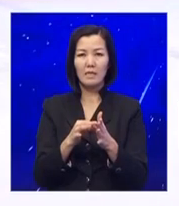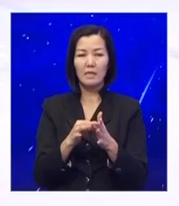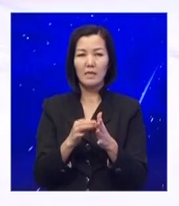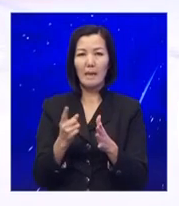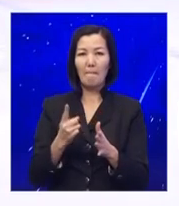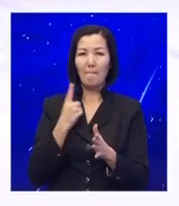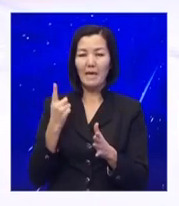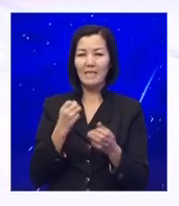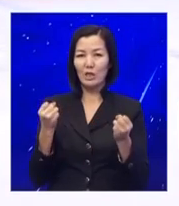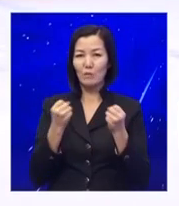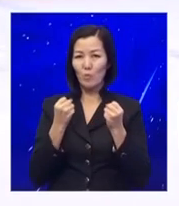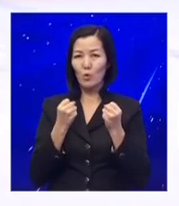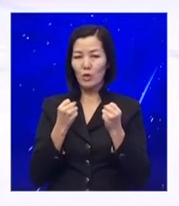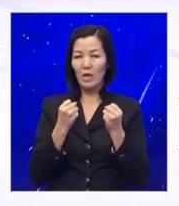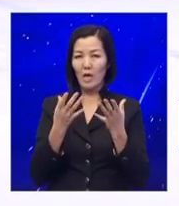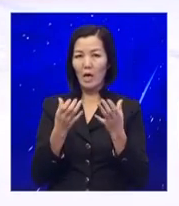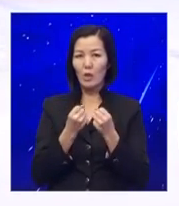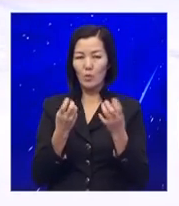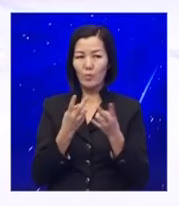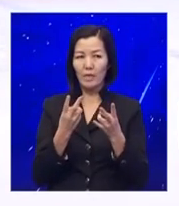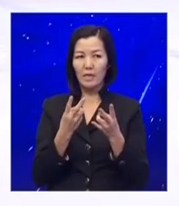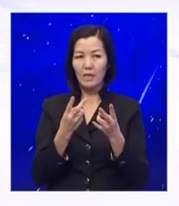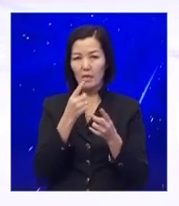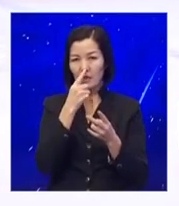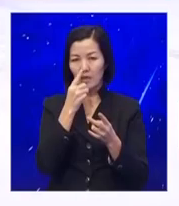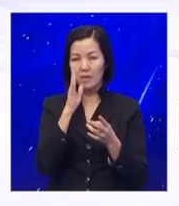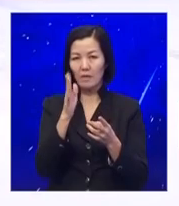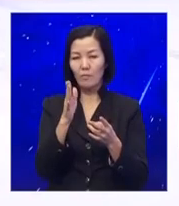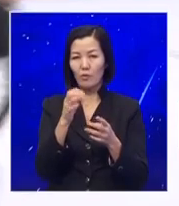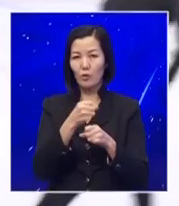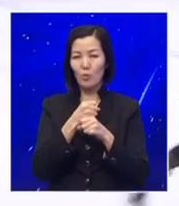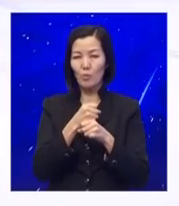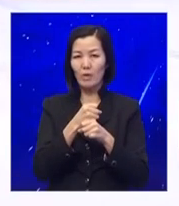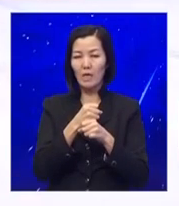мастер спорты алу тиіспін. Жақында